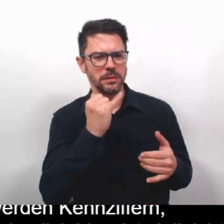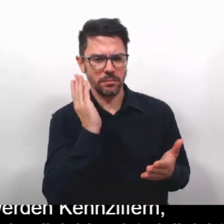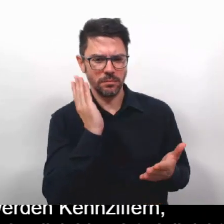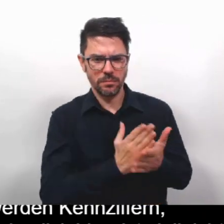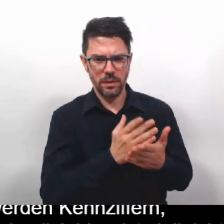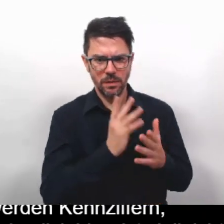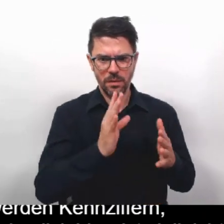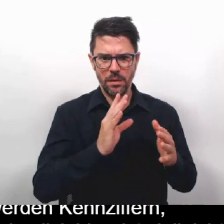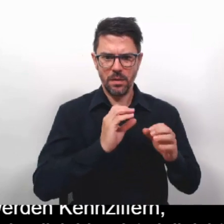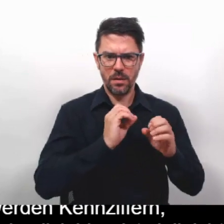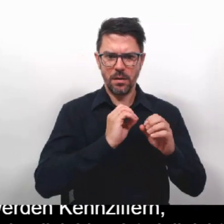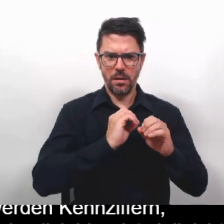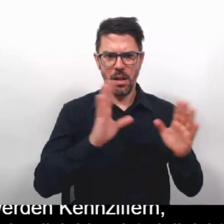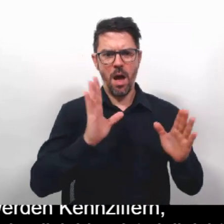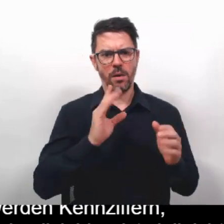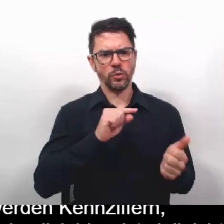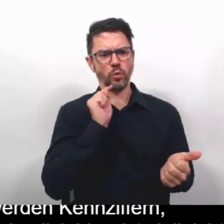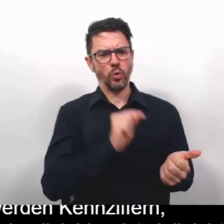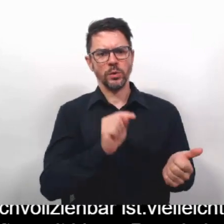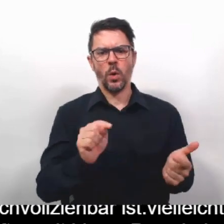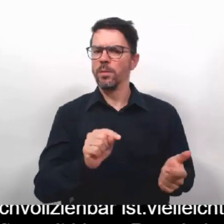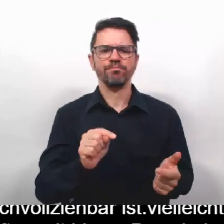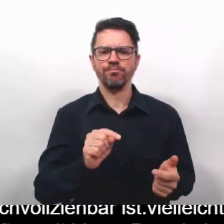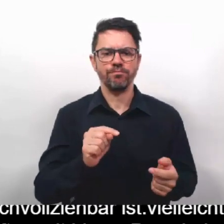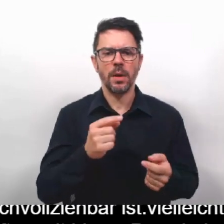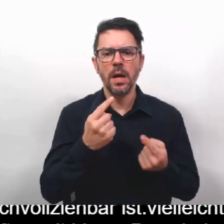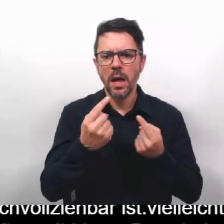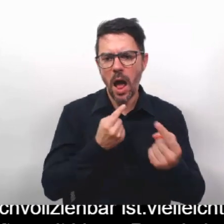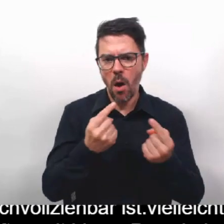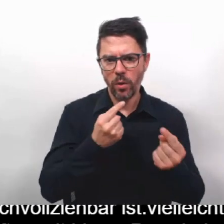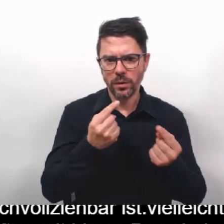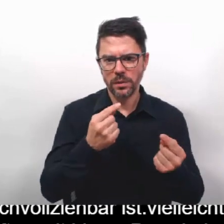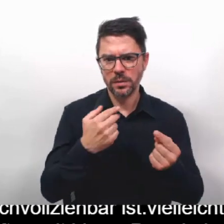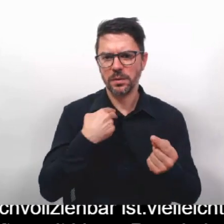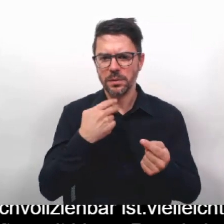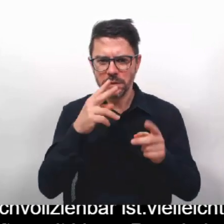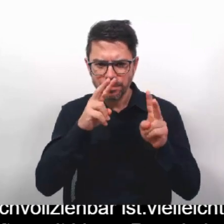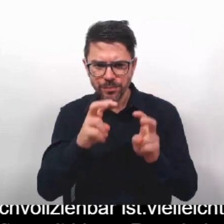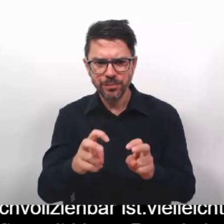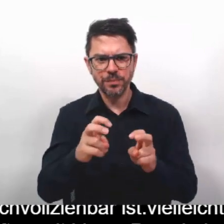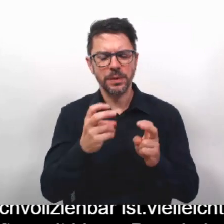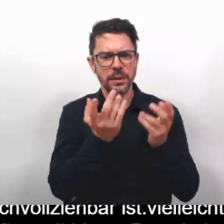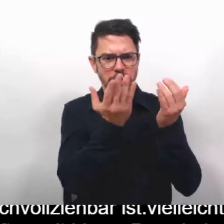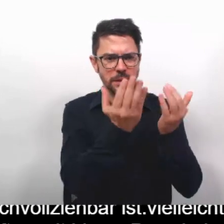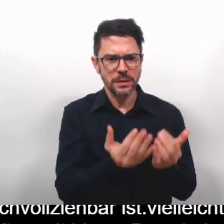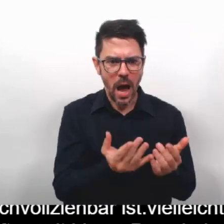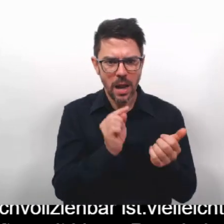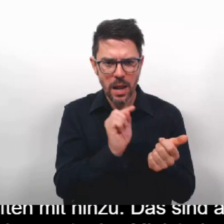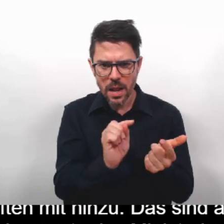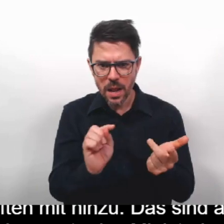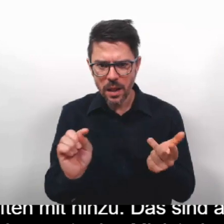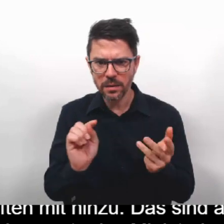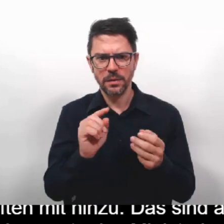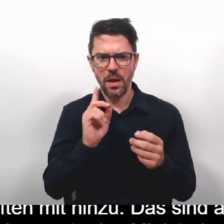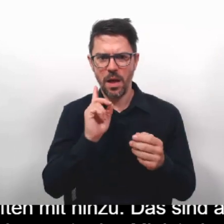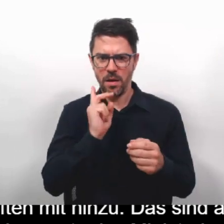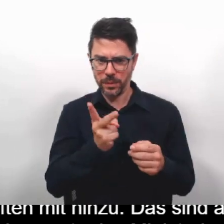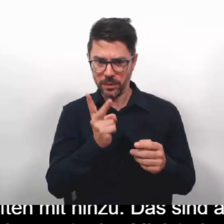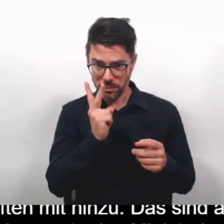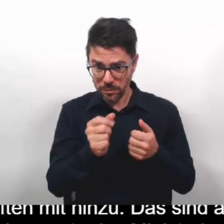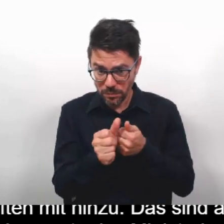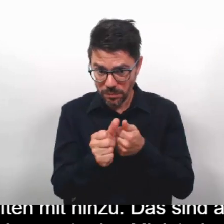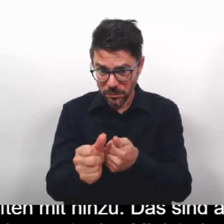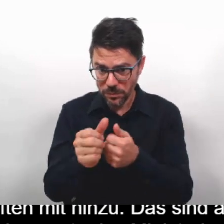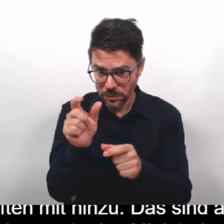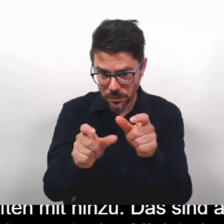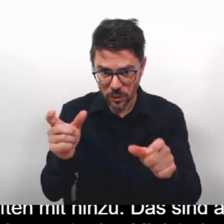den Mehrwert, den die App bringen kann, in den Fokus zu rücken. Und dafür ist halt die Voraussetzung, dass sie einfach auch